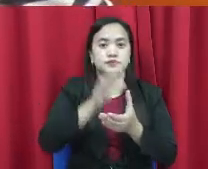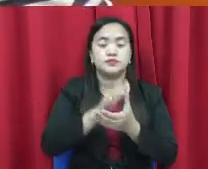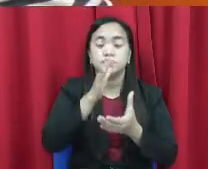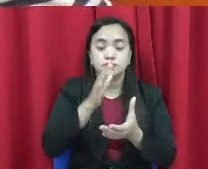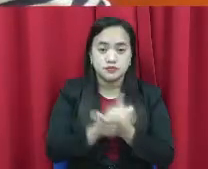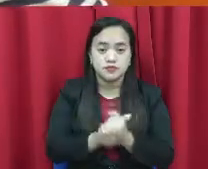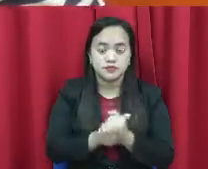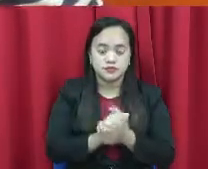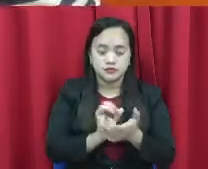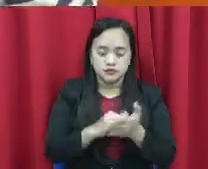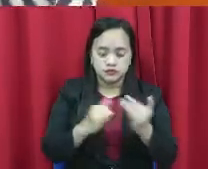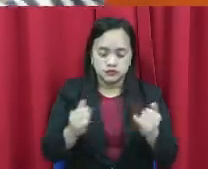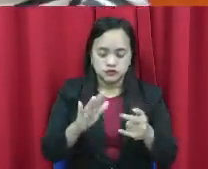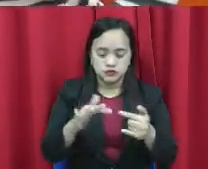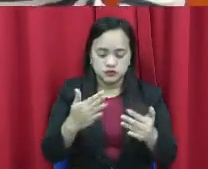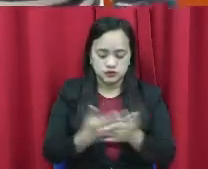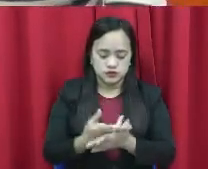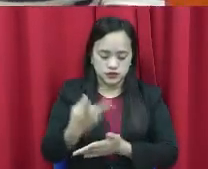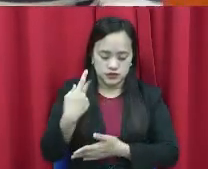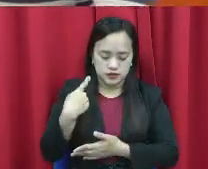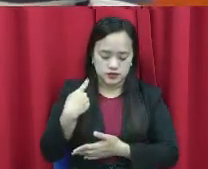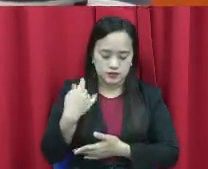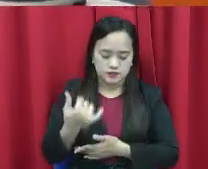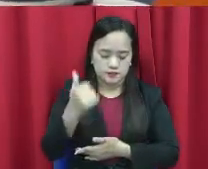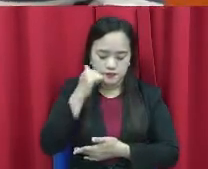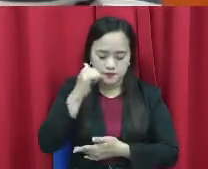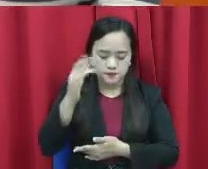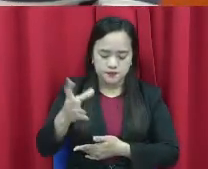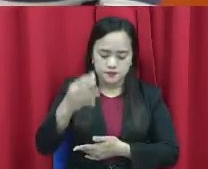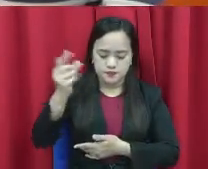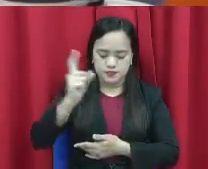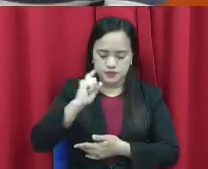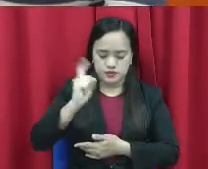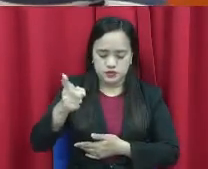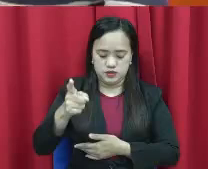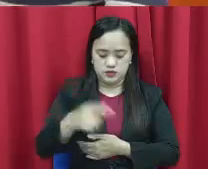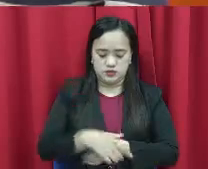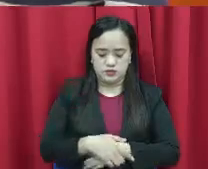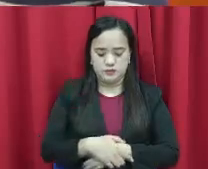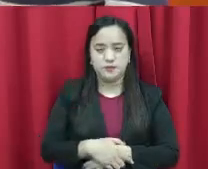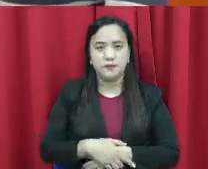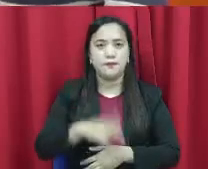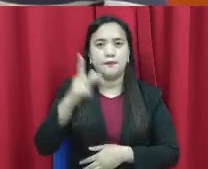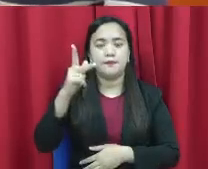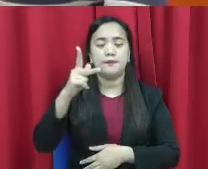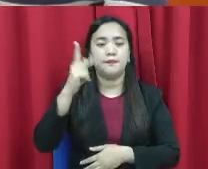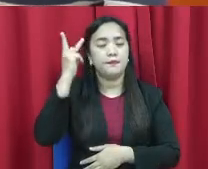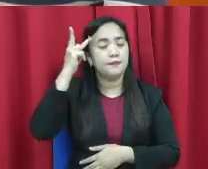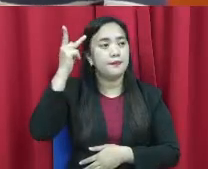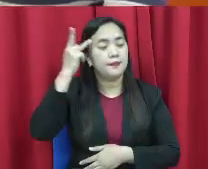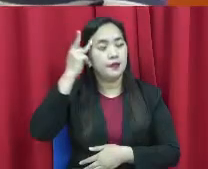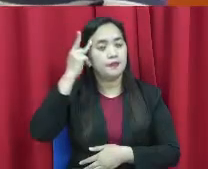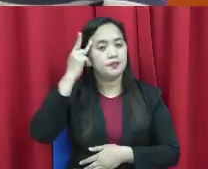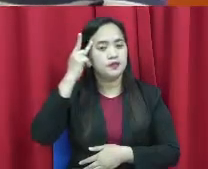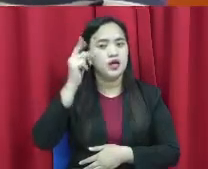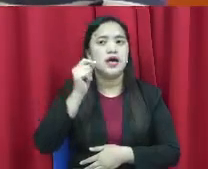Okay may may napapatungan kaya pinahayag ko publicly na simula nung ako ay mag-full time so ito na